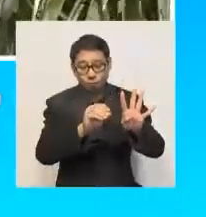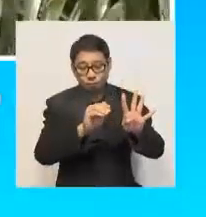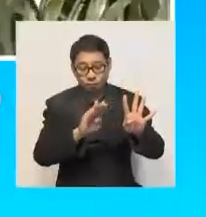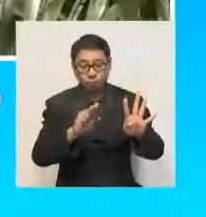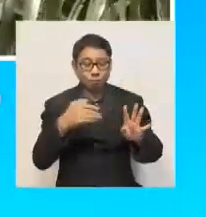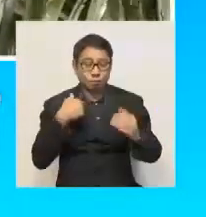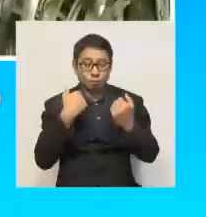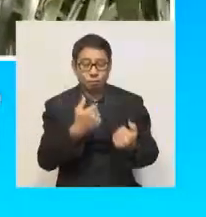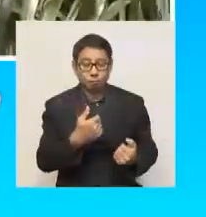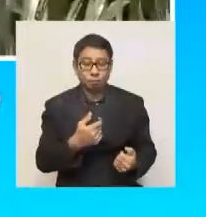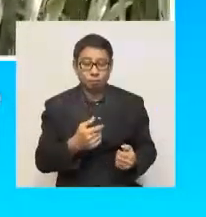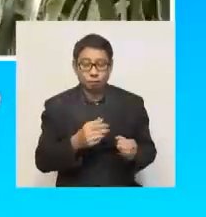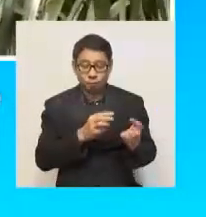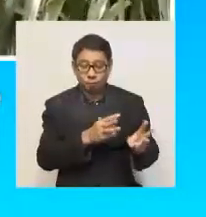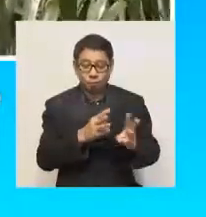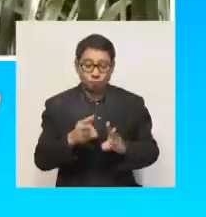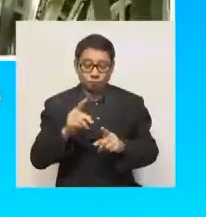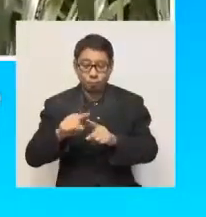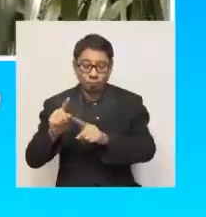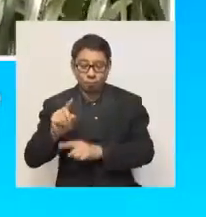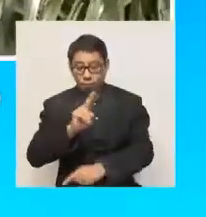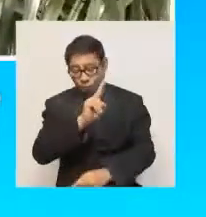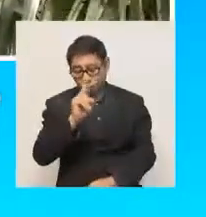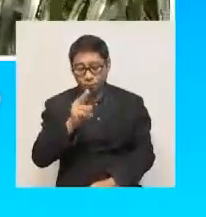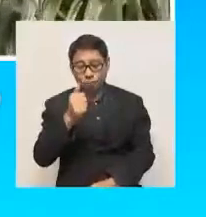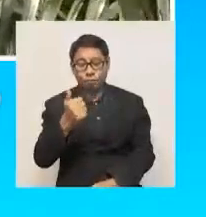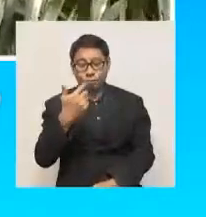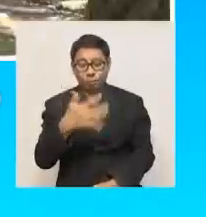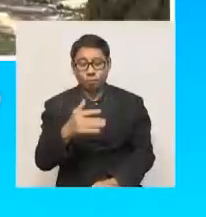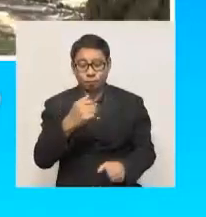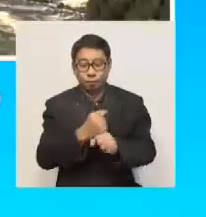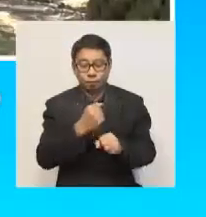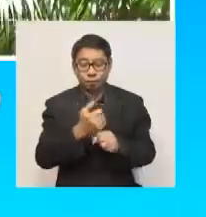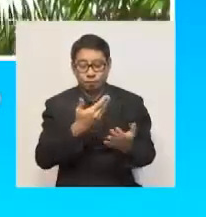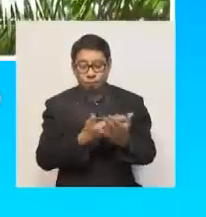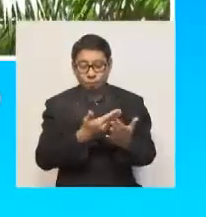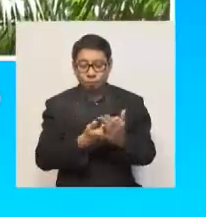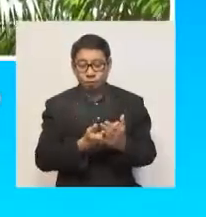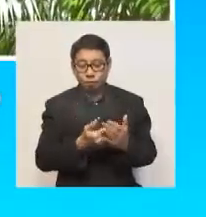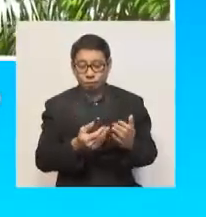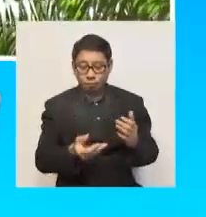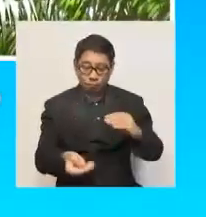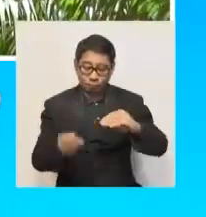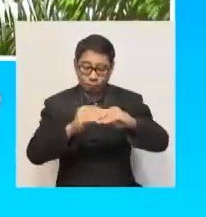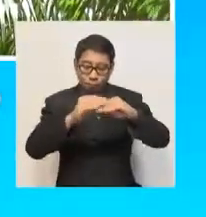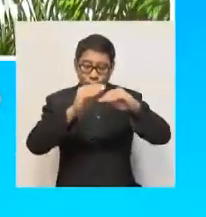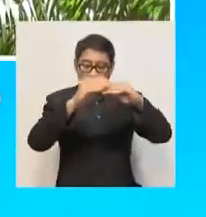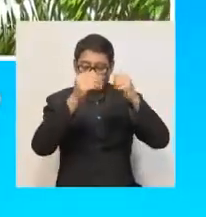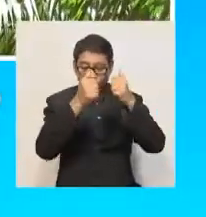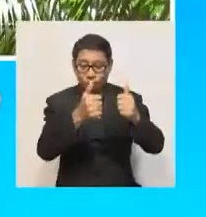ถ้าสมมุติสองมาตรการนี้เนี่ยใช้ได้แล้วเนี่ยผมเชื่อว่าเราสามารถที่จะทำให้ราคากระชากขึ้นได้นะครับ